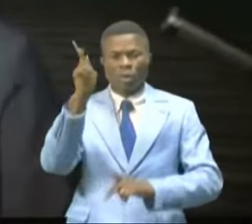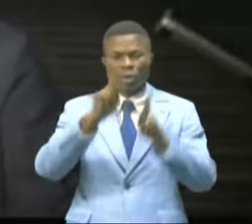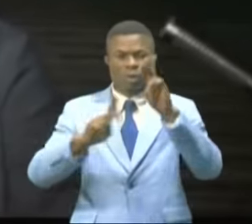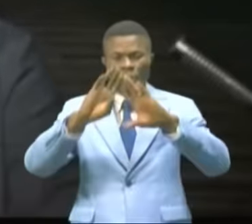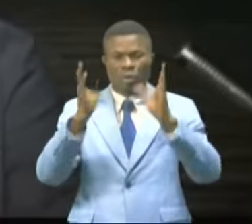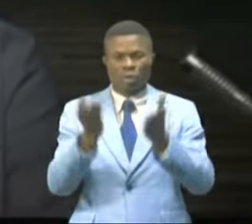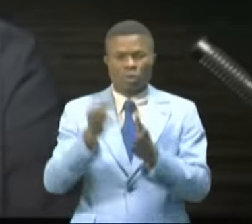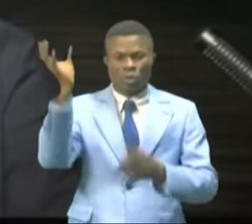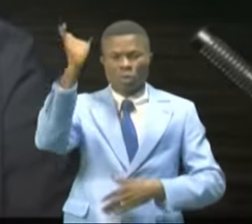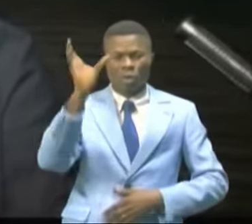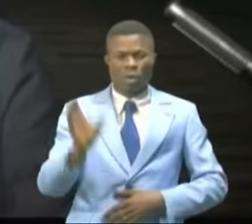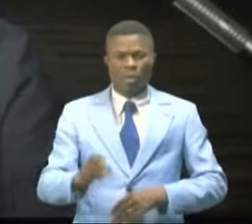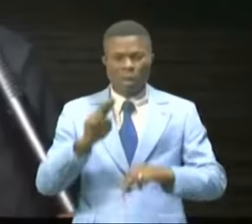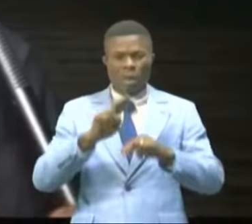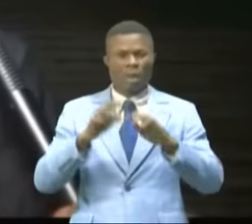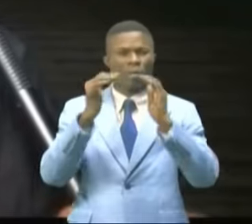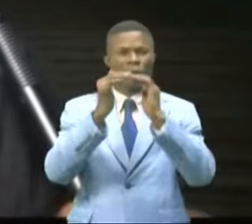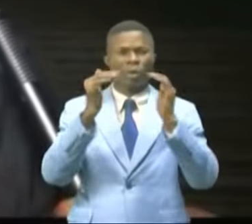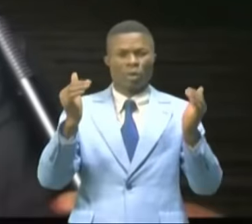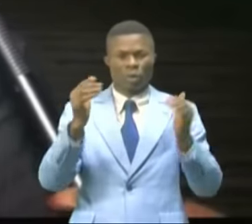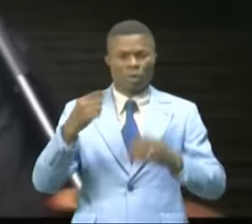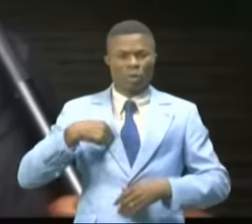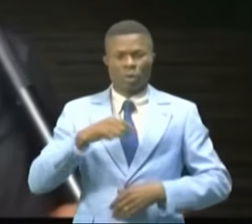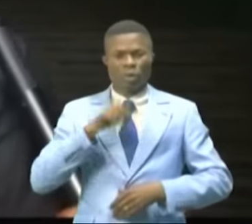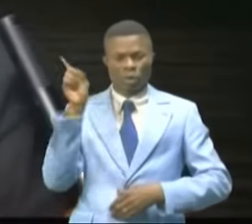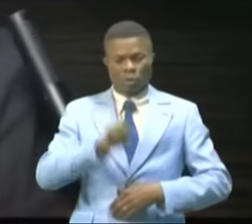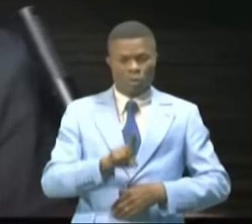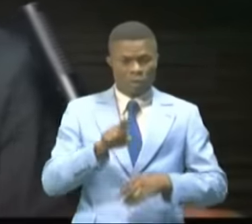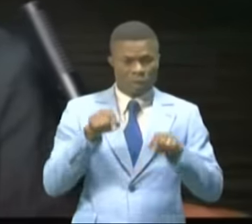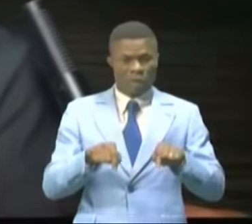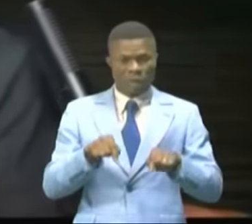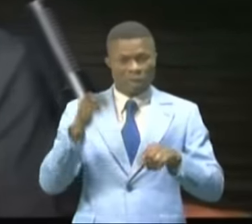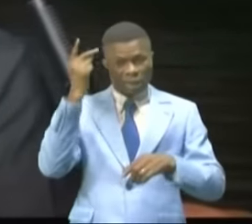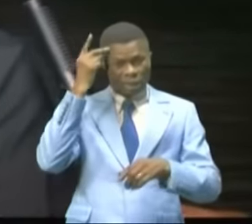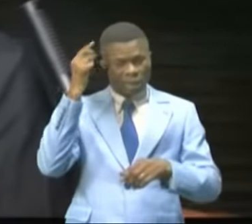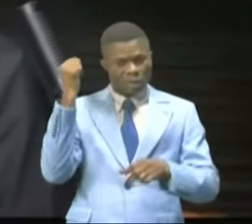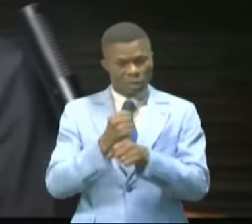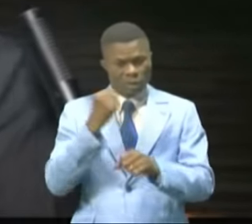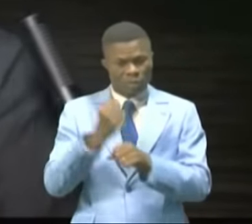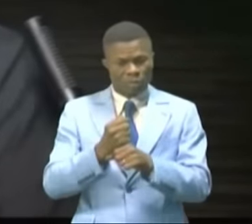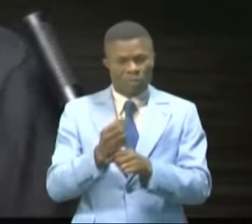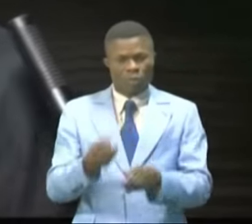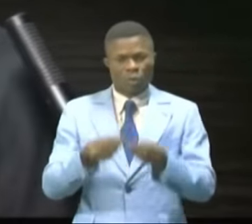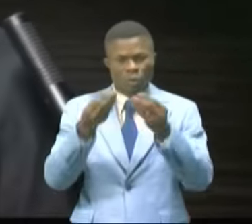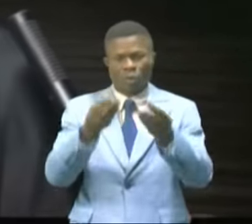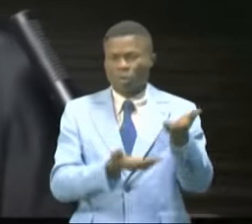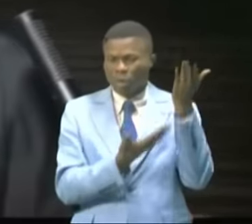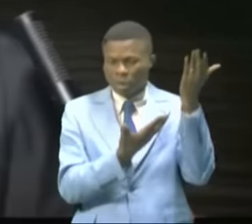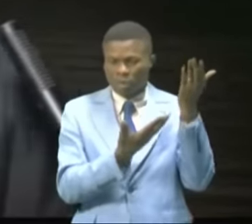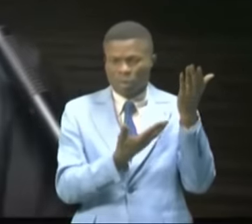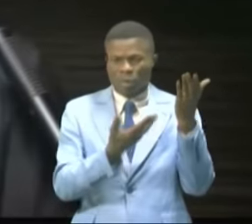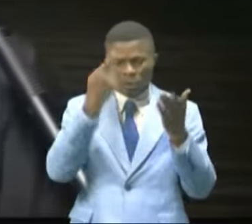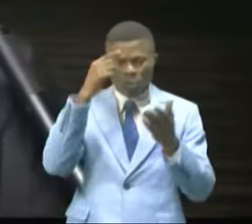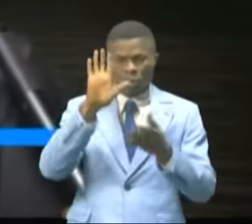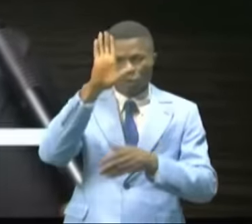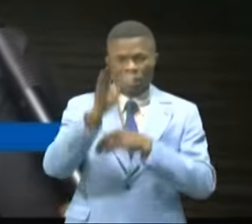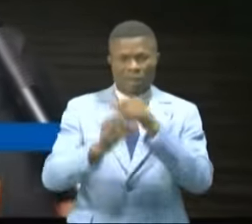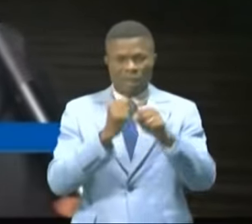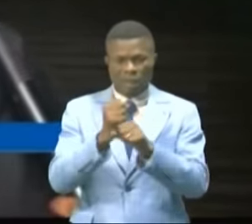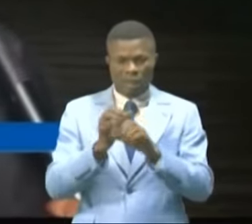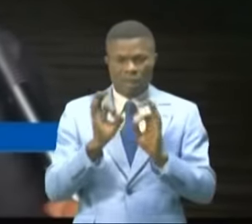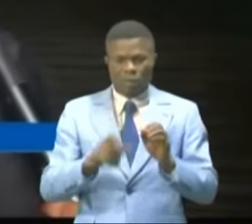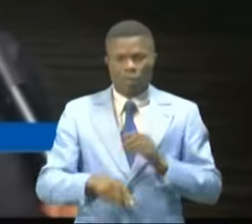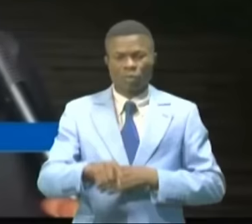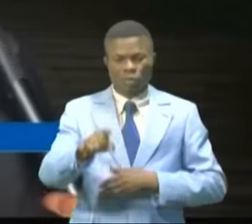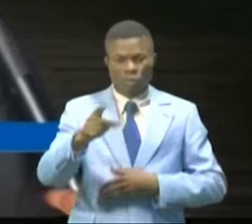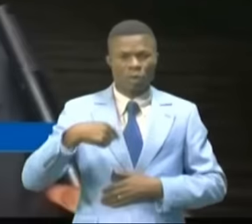Congo central au calme. Nous sommes venus pour travailler et nous allons apporter l'essentiel tout au long de ce quinquennat.